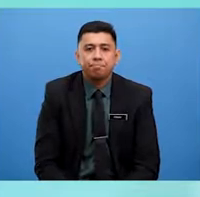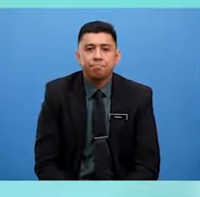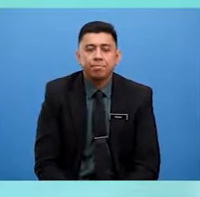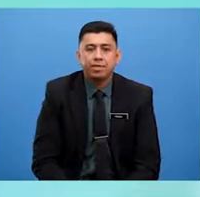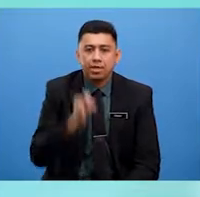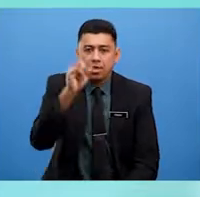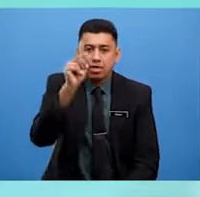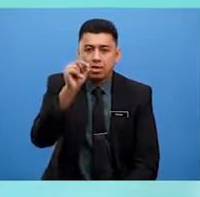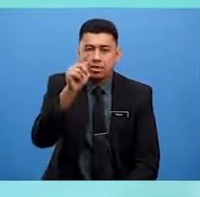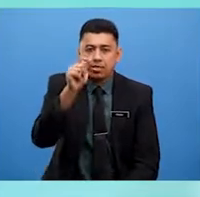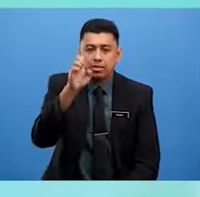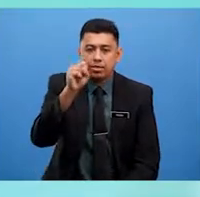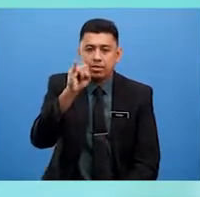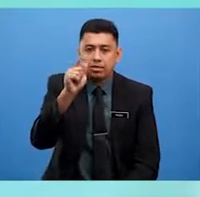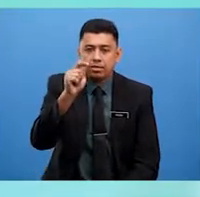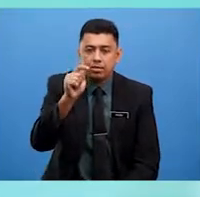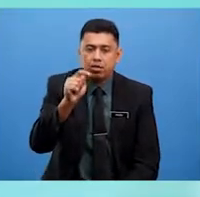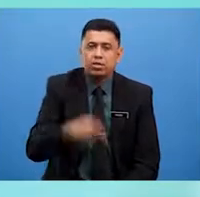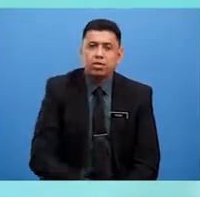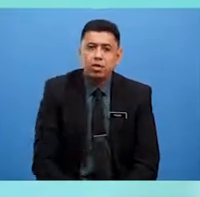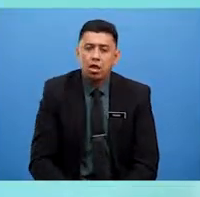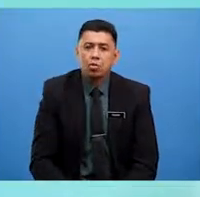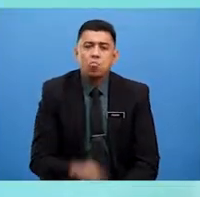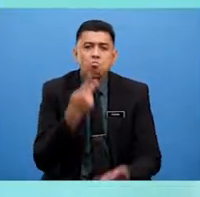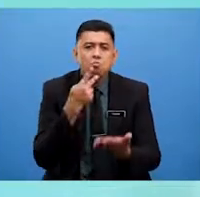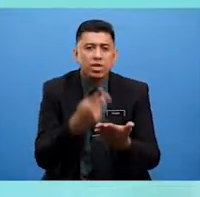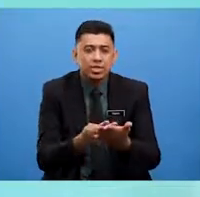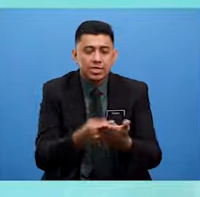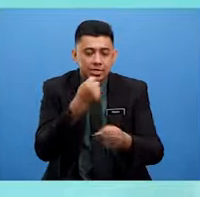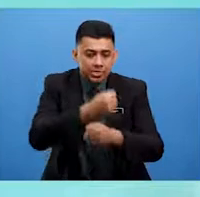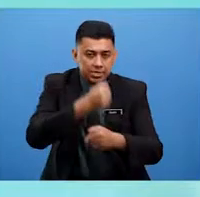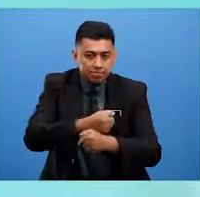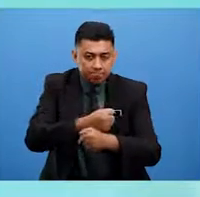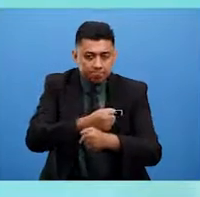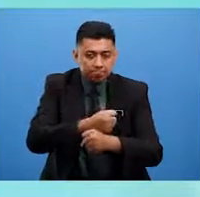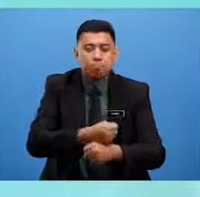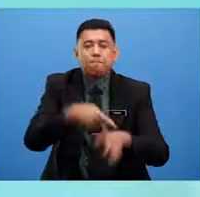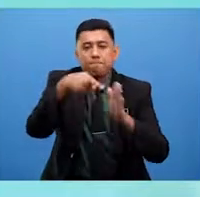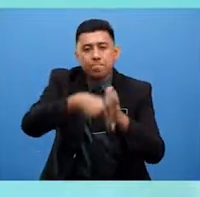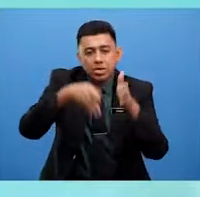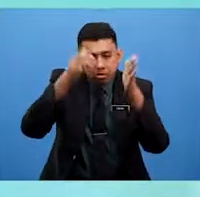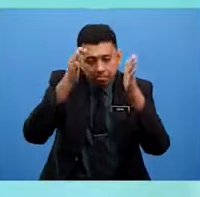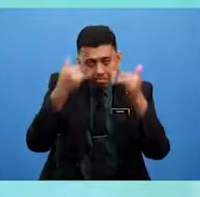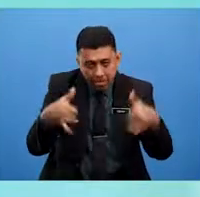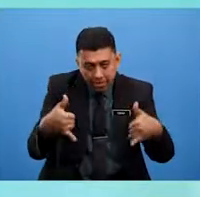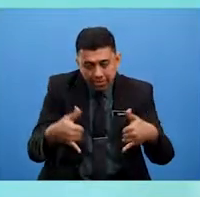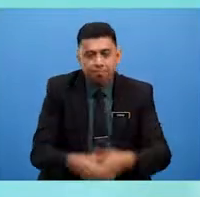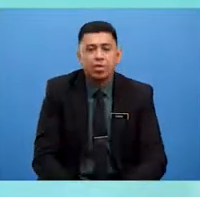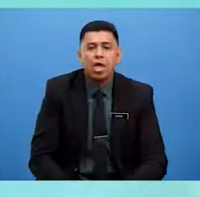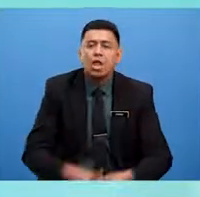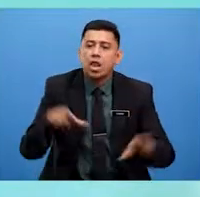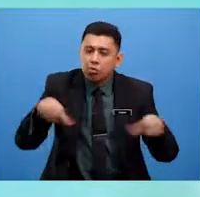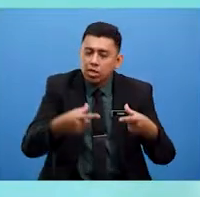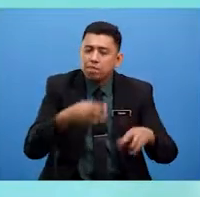Intensiti pula merujuk kepada tahap kualiti kerja atlet atau pemain yang dilakukan semasa